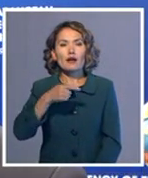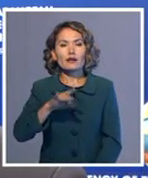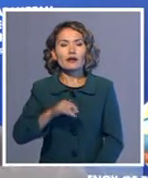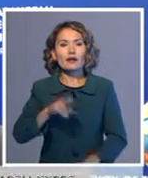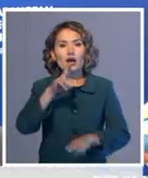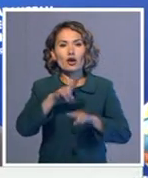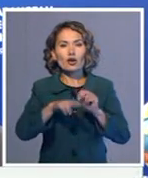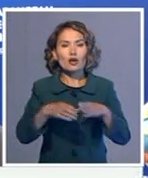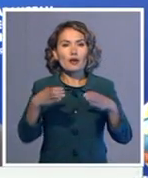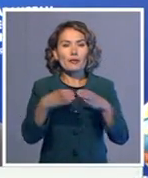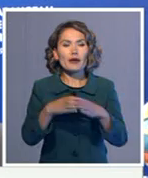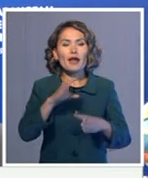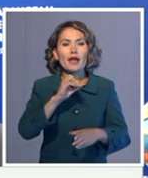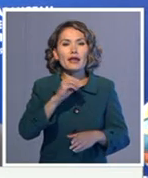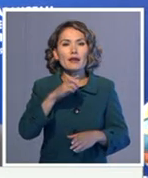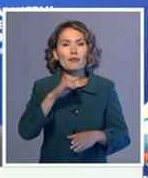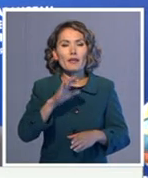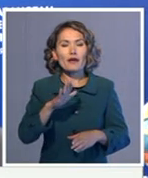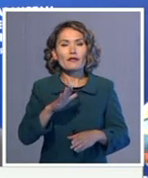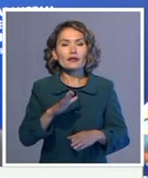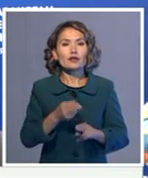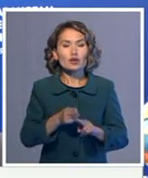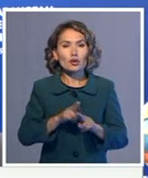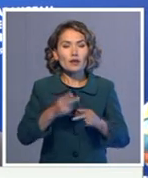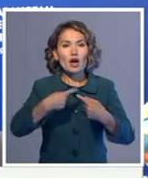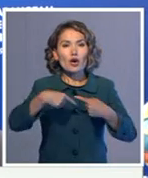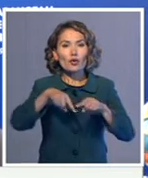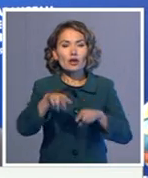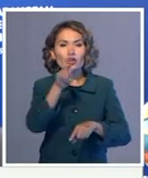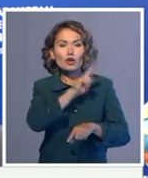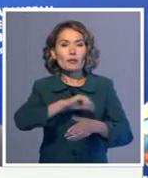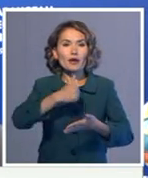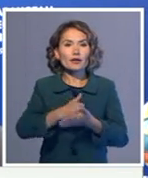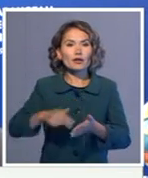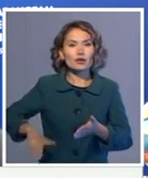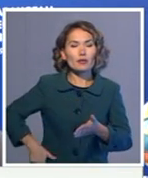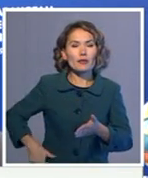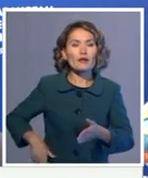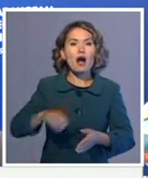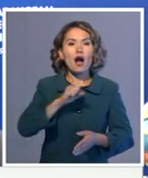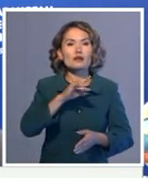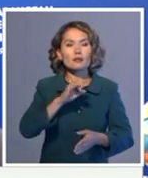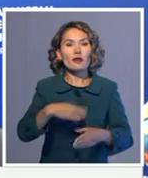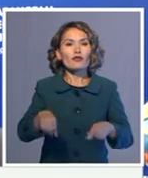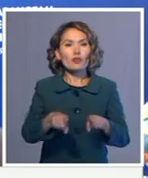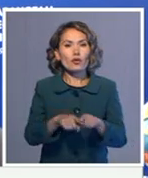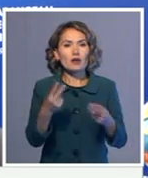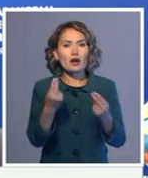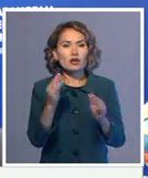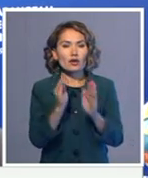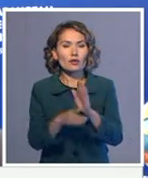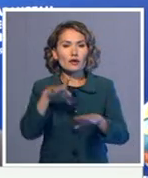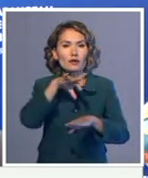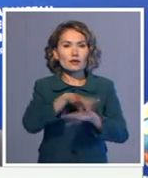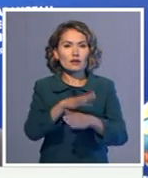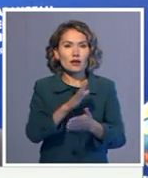басқарма төрағасы Егенбаев және Сұңқар күзет жауапкершілігі шектеулі серіктестігінің директоры Асылбеков те ұсталды. Егенбаев асары көлемде